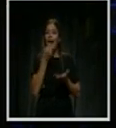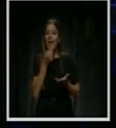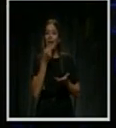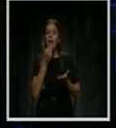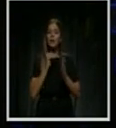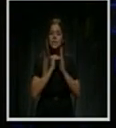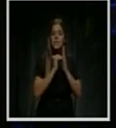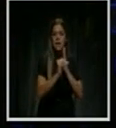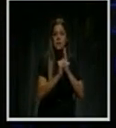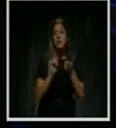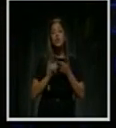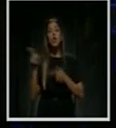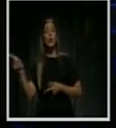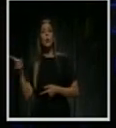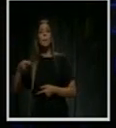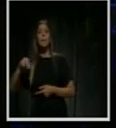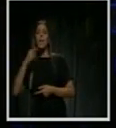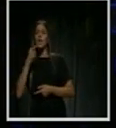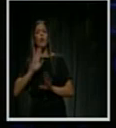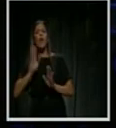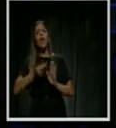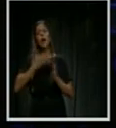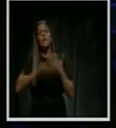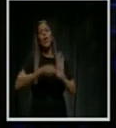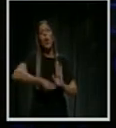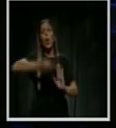l-oppożizzjoni inneħħu dik l-iskema ta' stabbilta